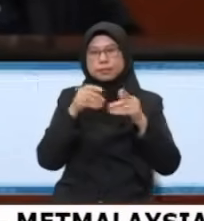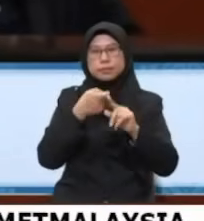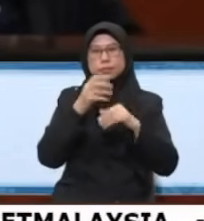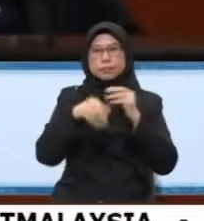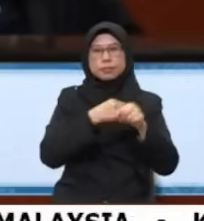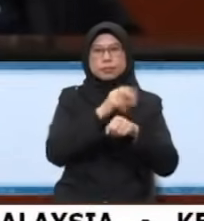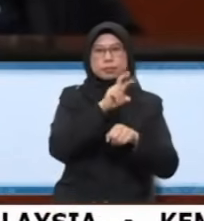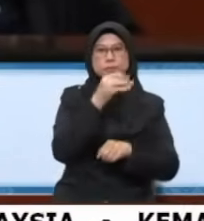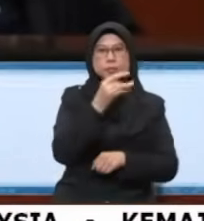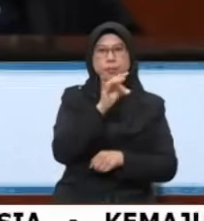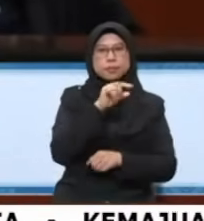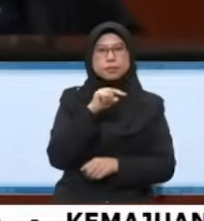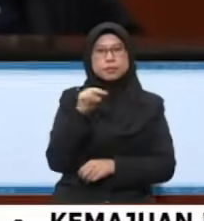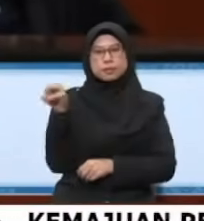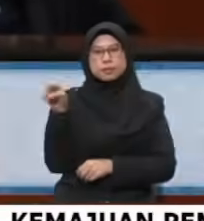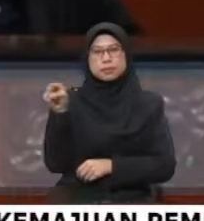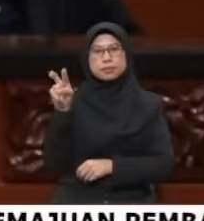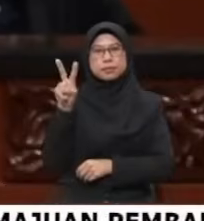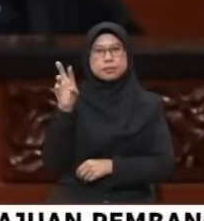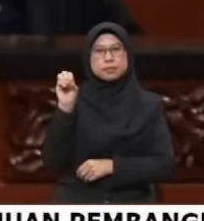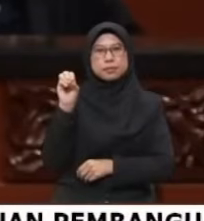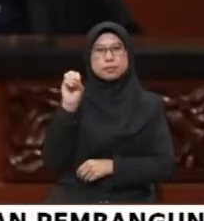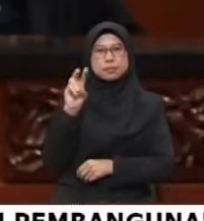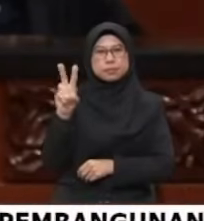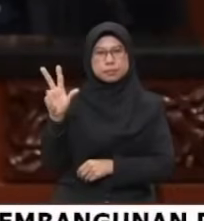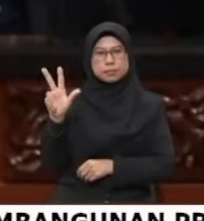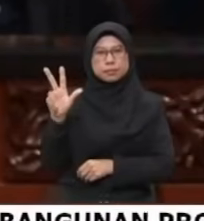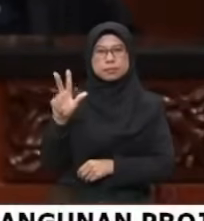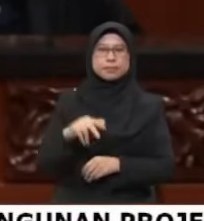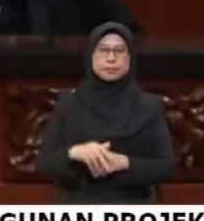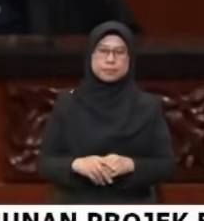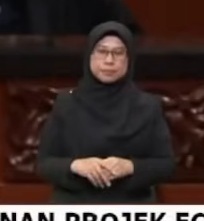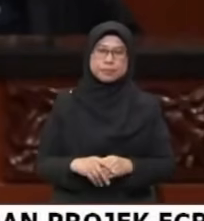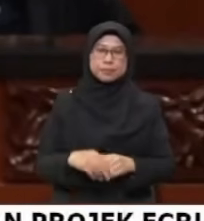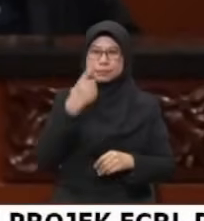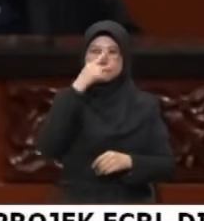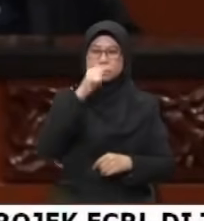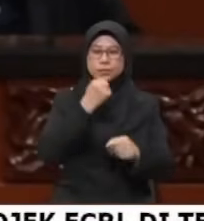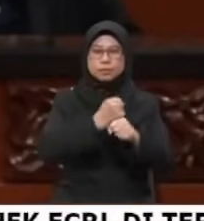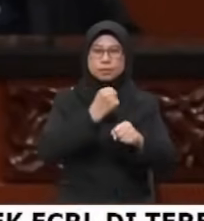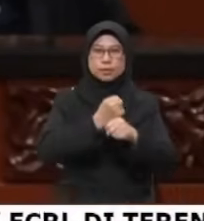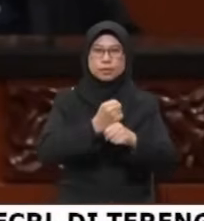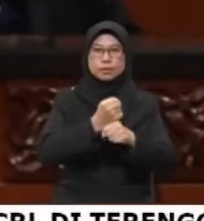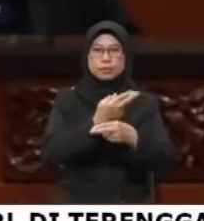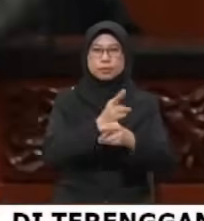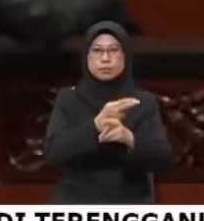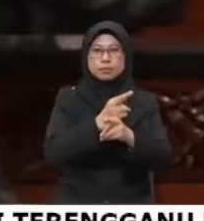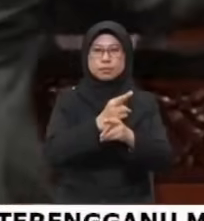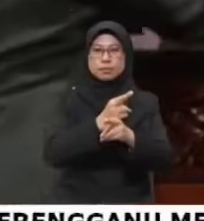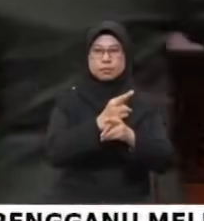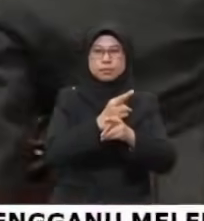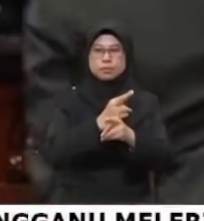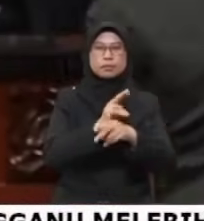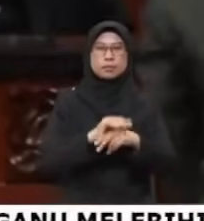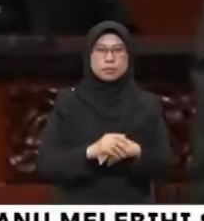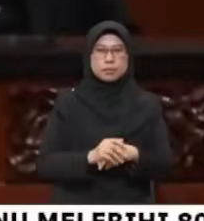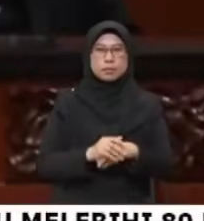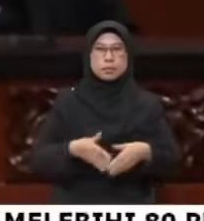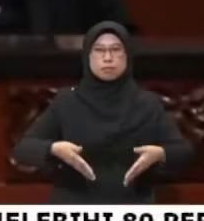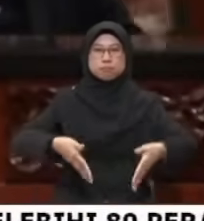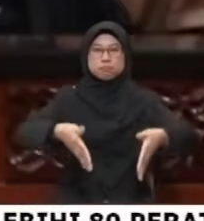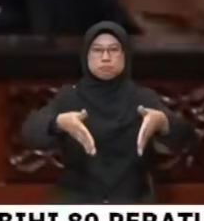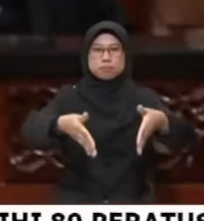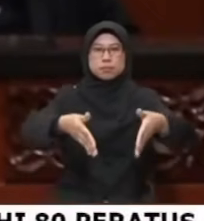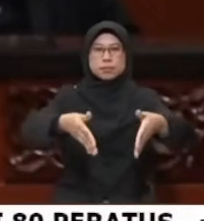tahun 2018 hingga tahun 2023 bagi kerja-kerja penyelenggaraan pavement di jalan-jalan